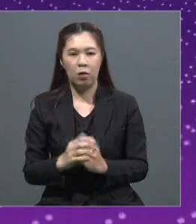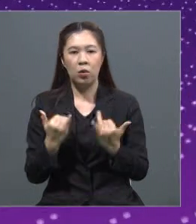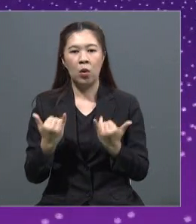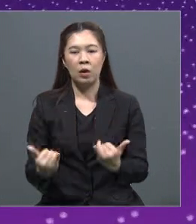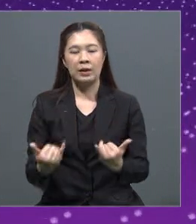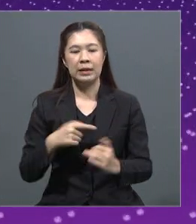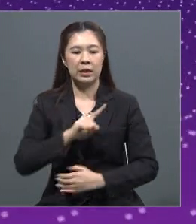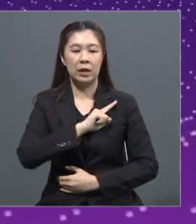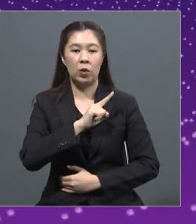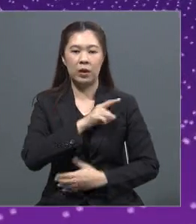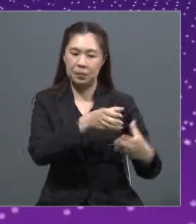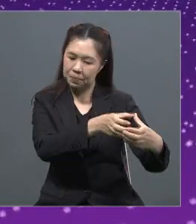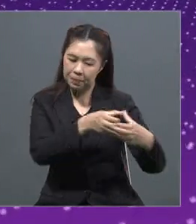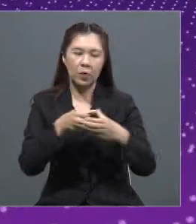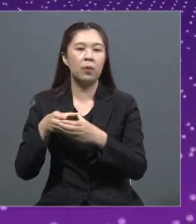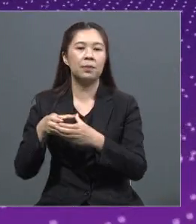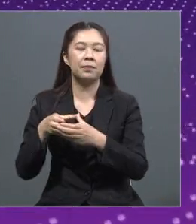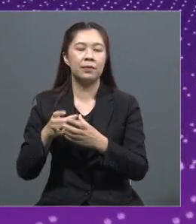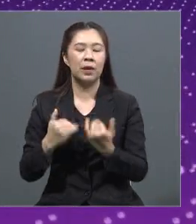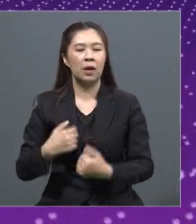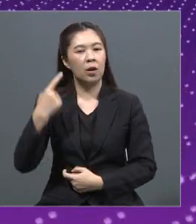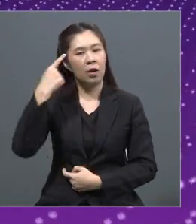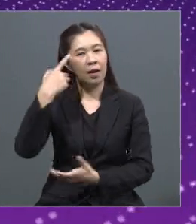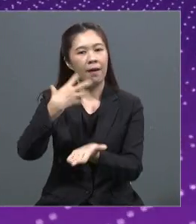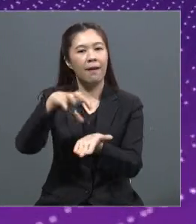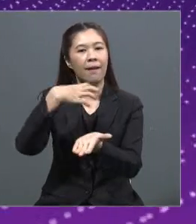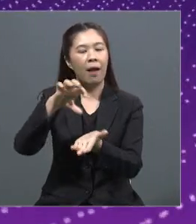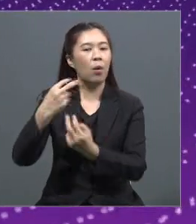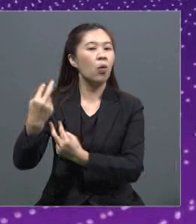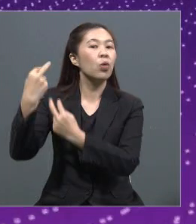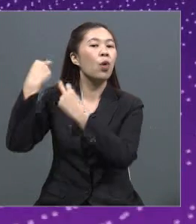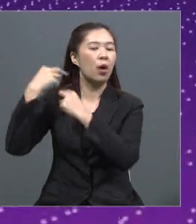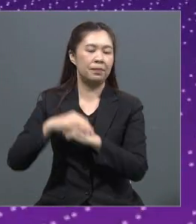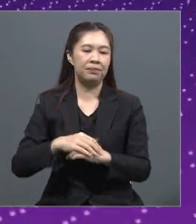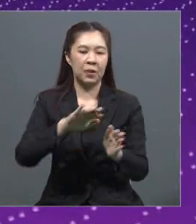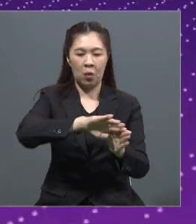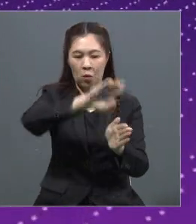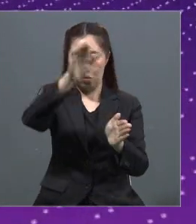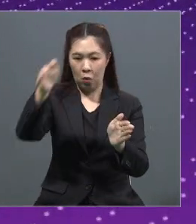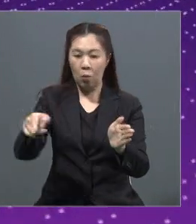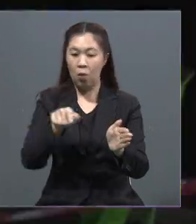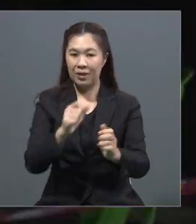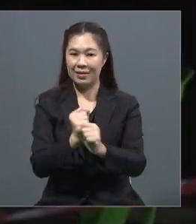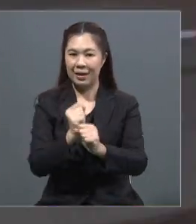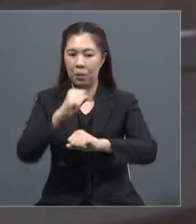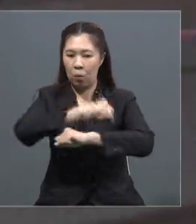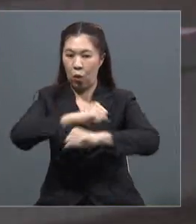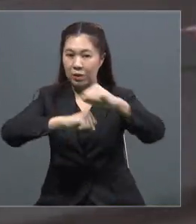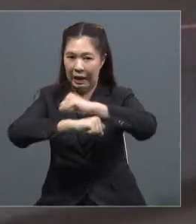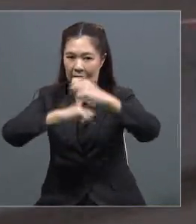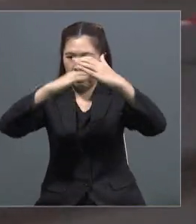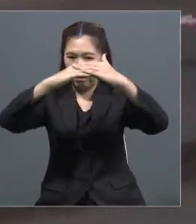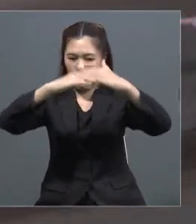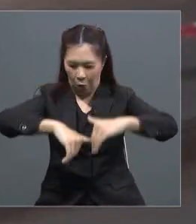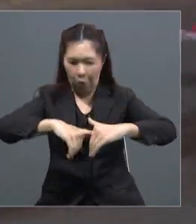กำลังออกเกือบทั้งหมดนะคะสำหรับย้อนกลับไปเหตุอุโมงค์รถไฟความเร็วสูงไทยจีนที่อยู่ระหว่างการก่อสร้างเนี่ยถล่มก็คือ